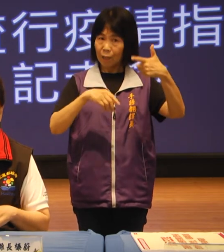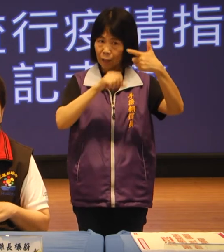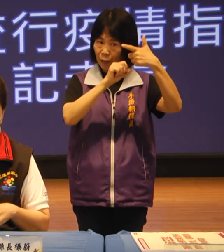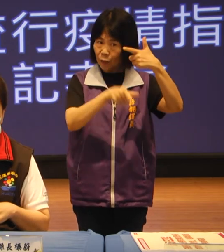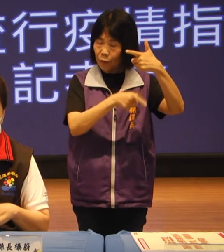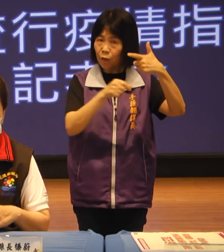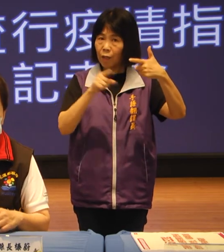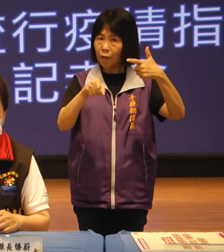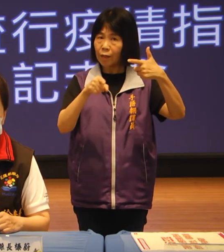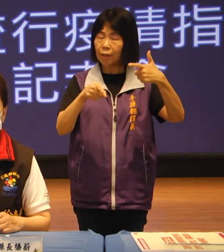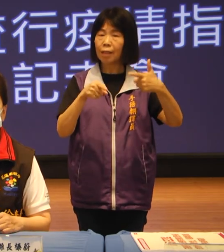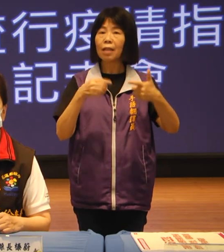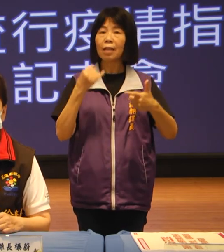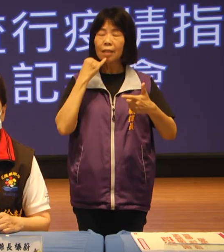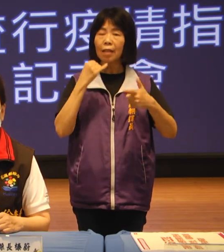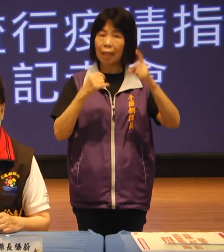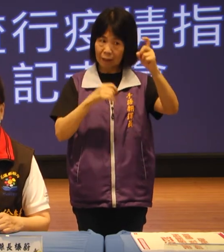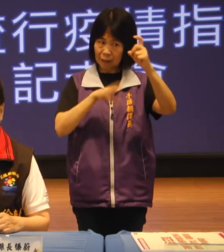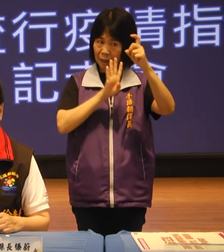球季的主场，